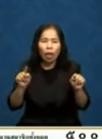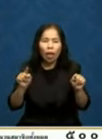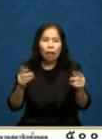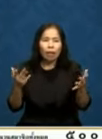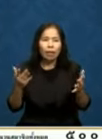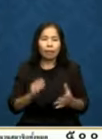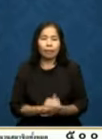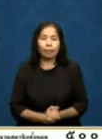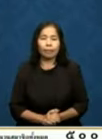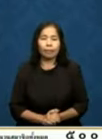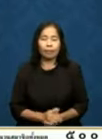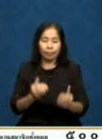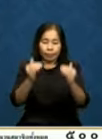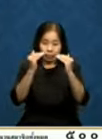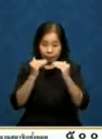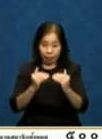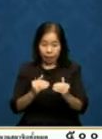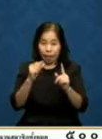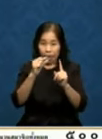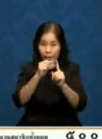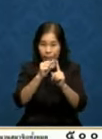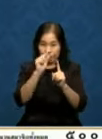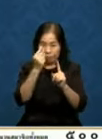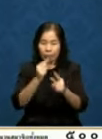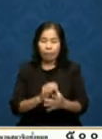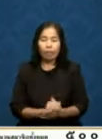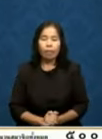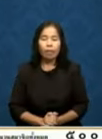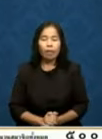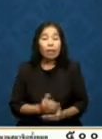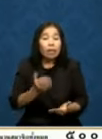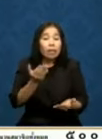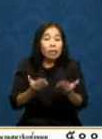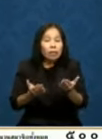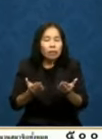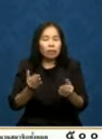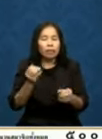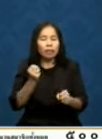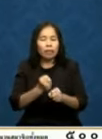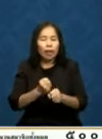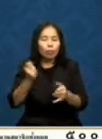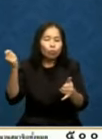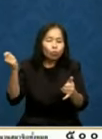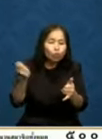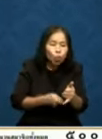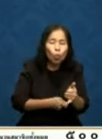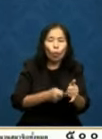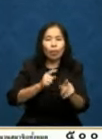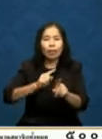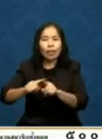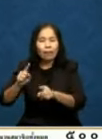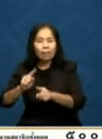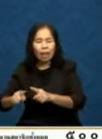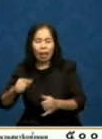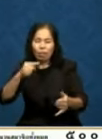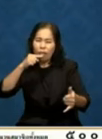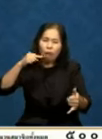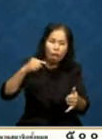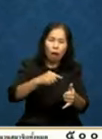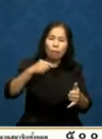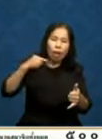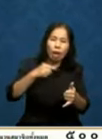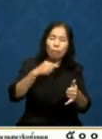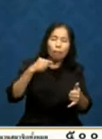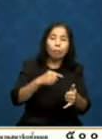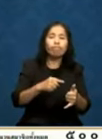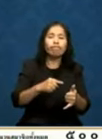ดูต่อไปครับท่านประธานหรือทำโทษอื่นใดอันเป็นการด้อยค่า